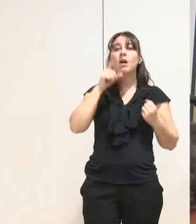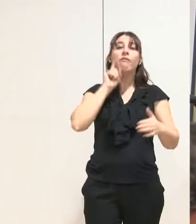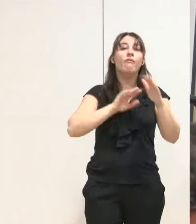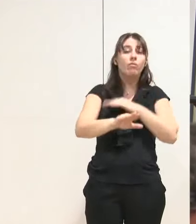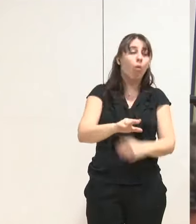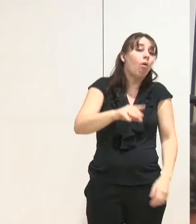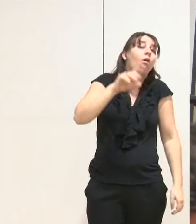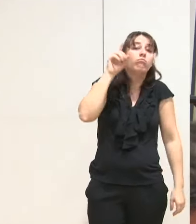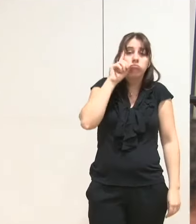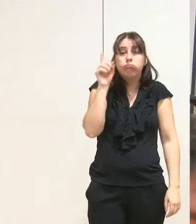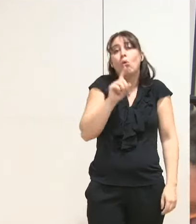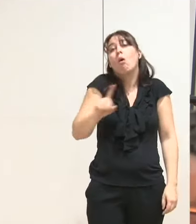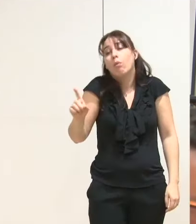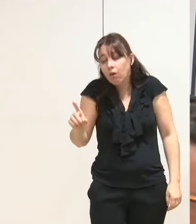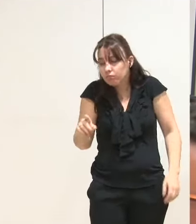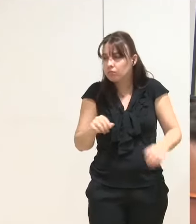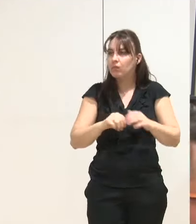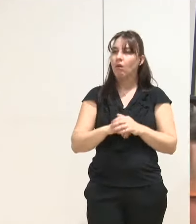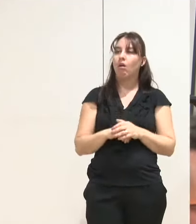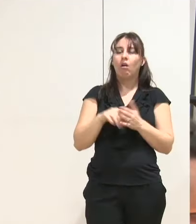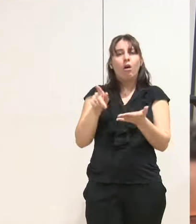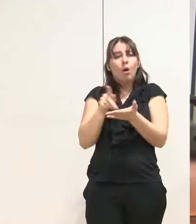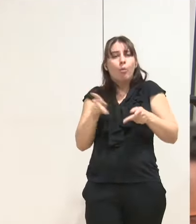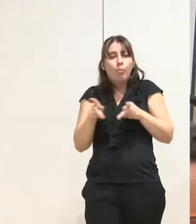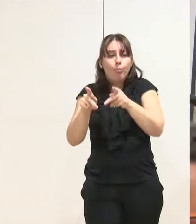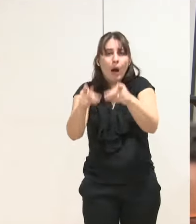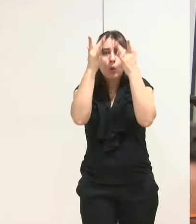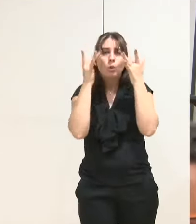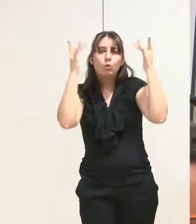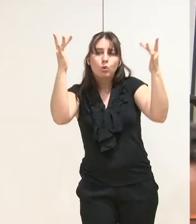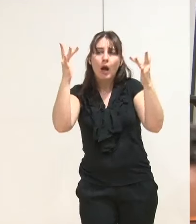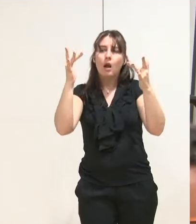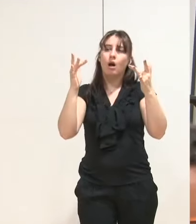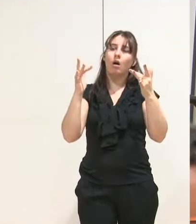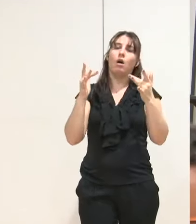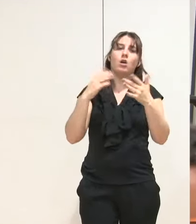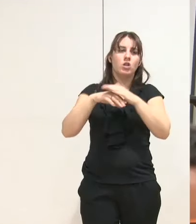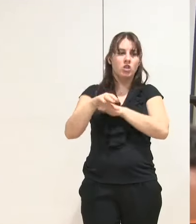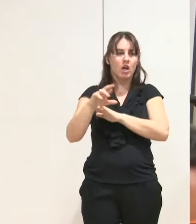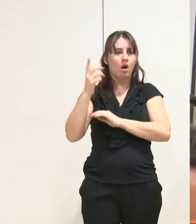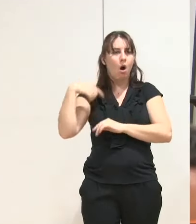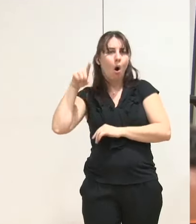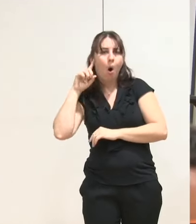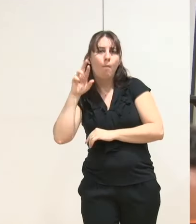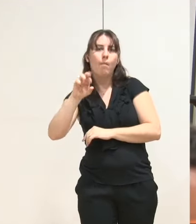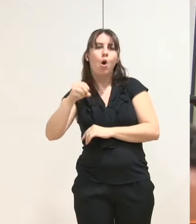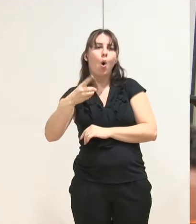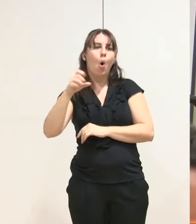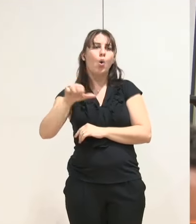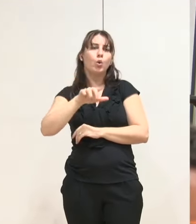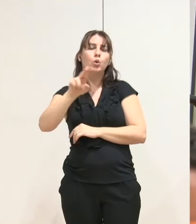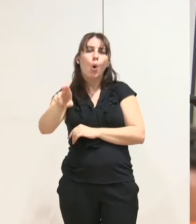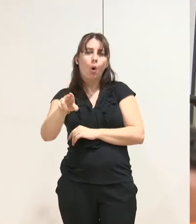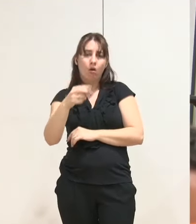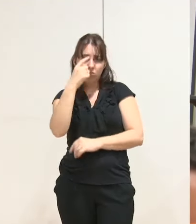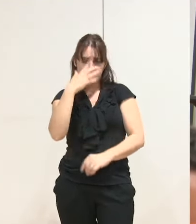pourquoi pas parcours culturel publi Rome du rondau je vois pas ce que ça vient faire dans la dans